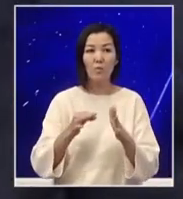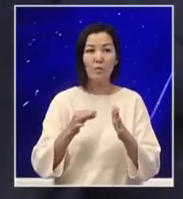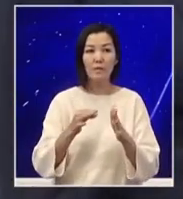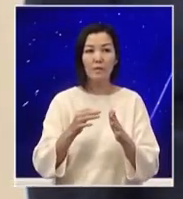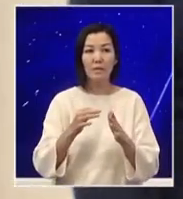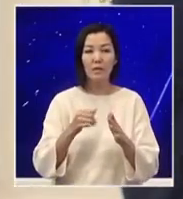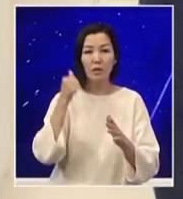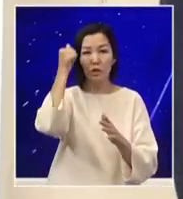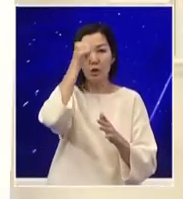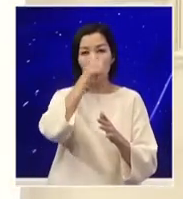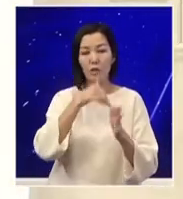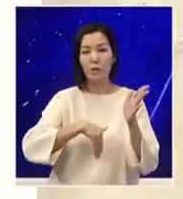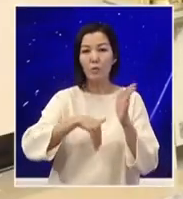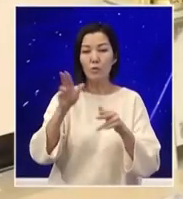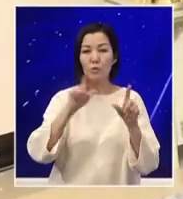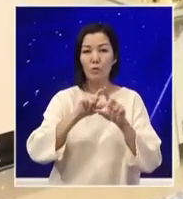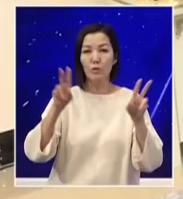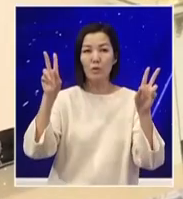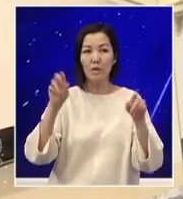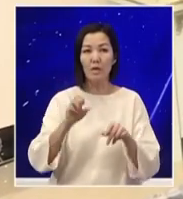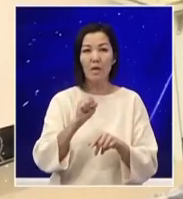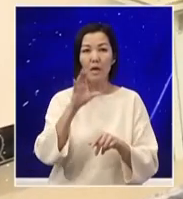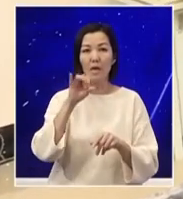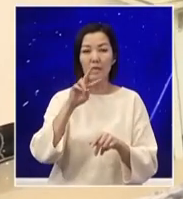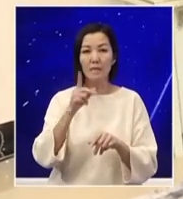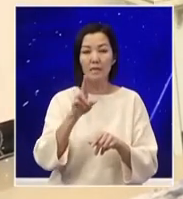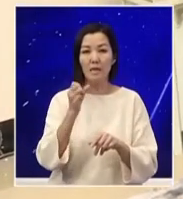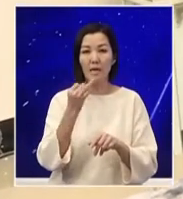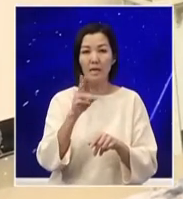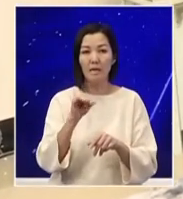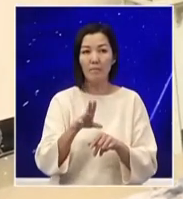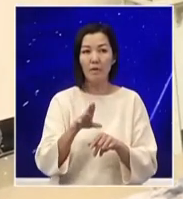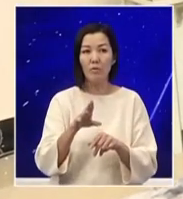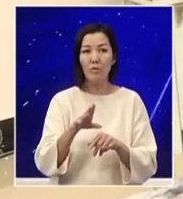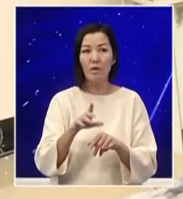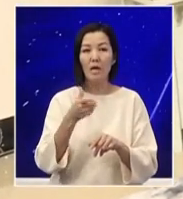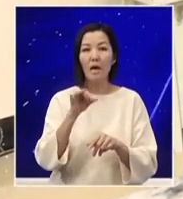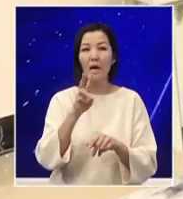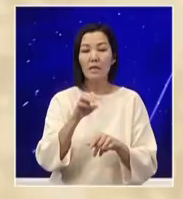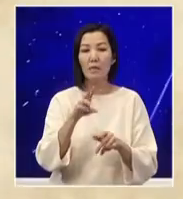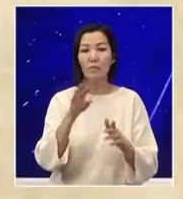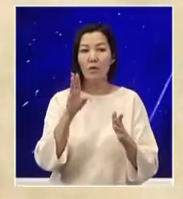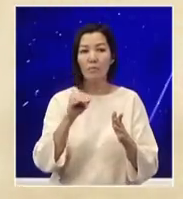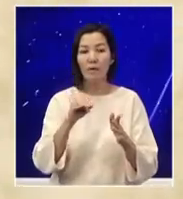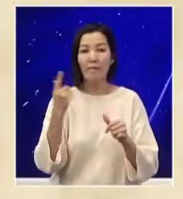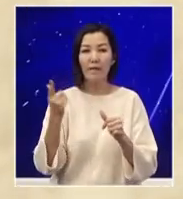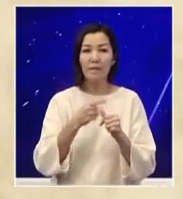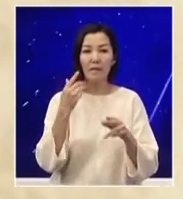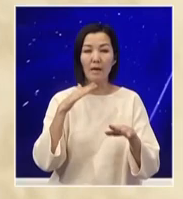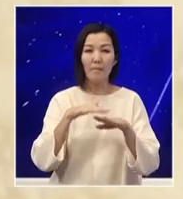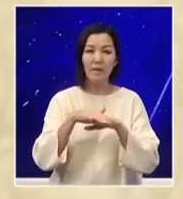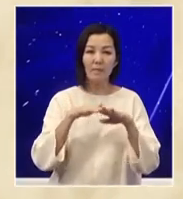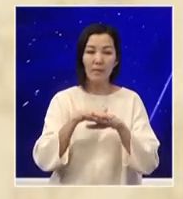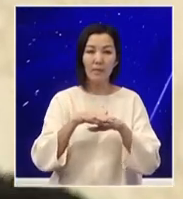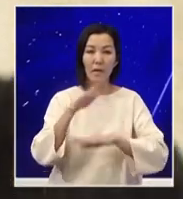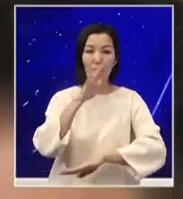үздік мұғалімі номинациясының жеңімпазы Асыл Қайырбекұлы болды. Ақсу ауданы Ғани Мұратбаев атындағы орта мектептің математика пәнінің